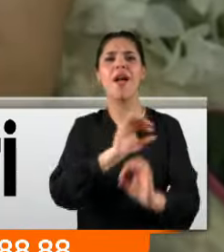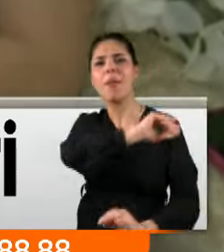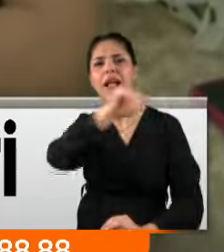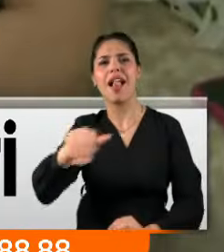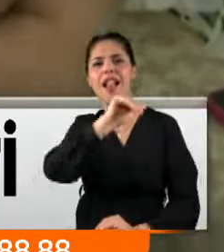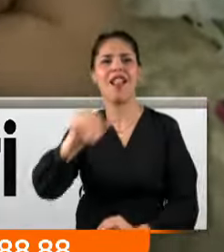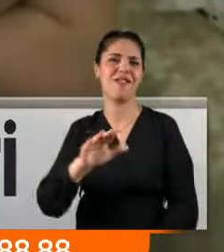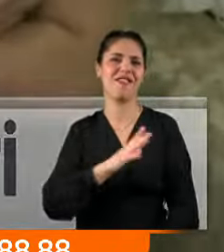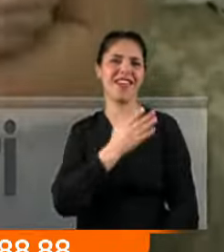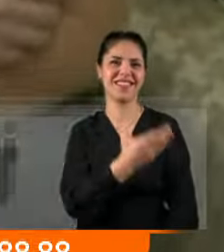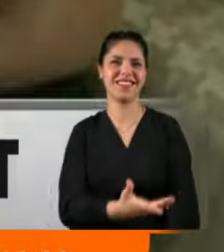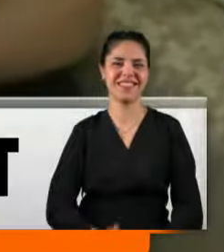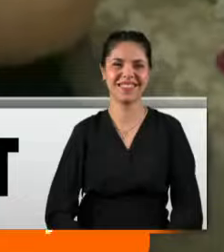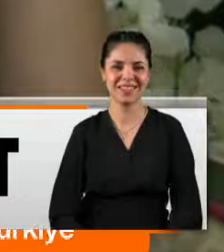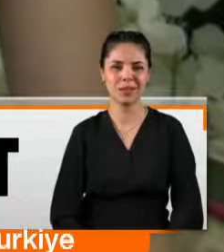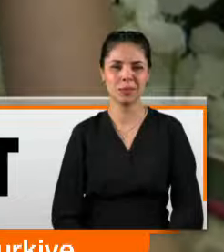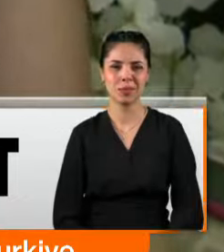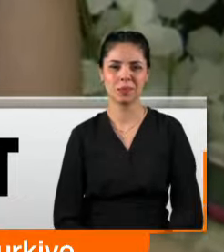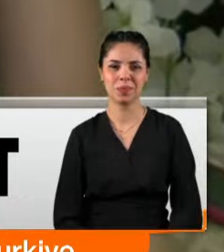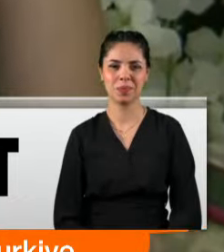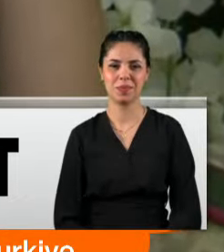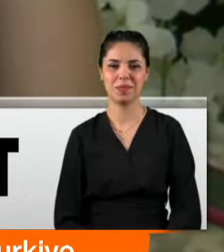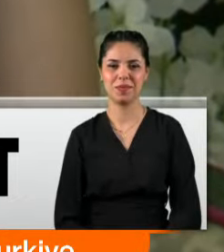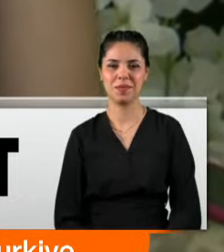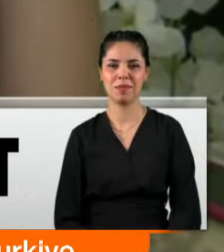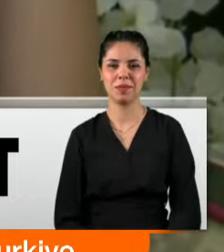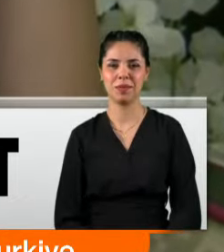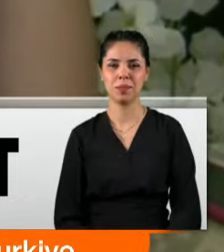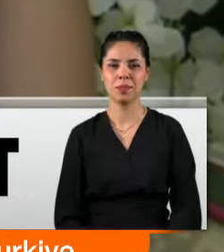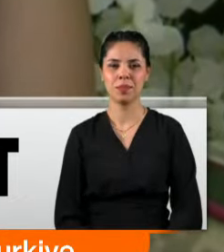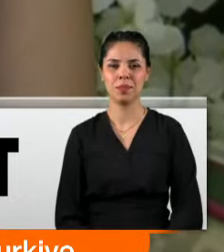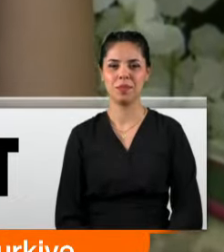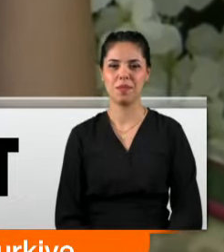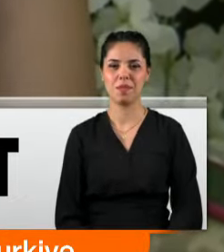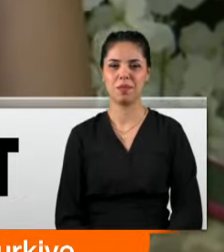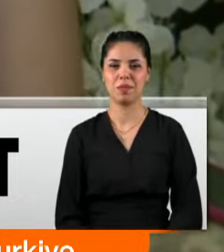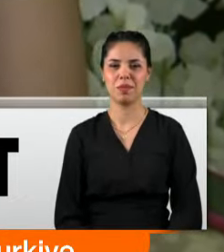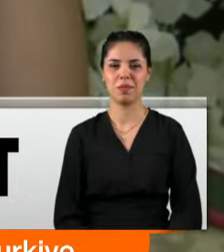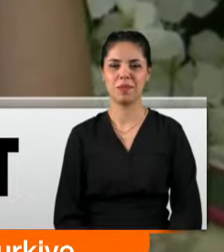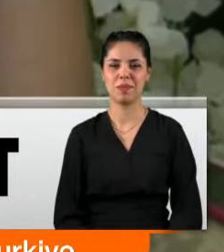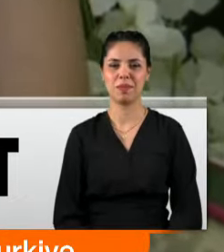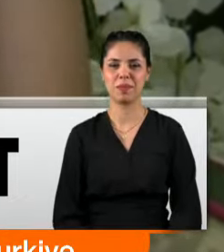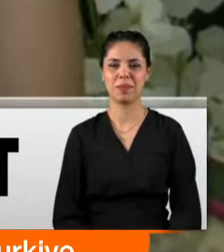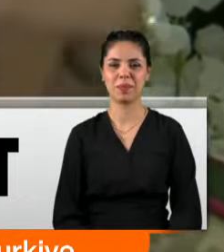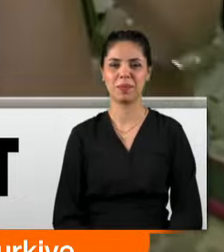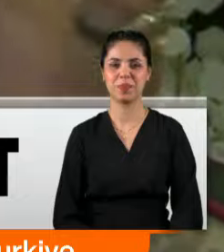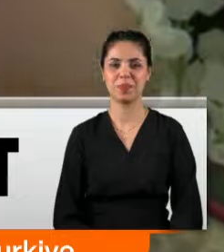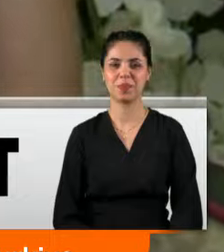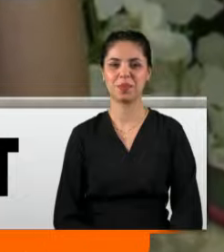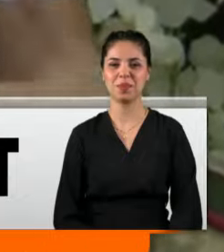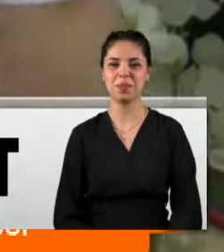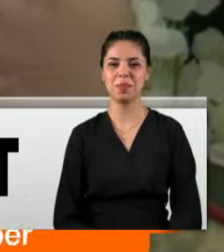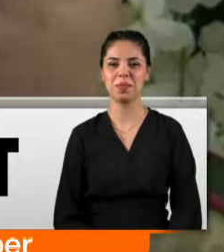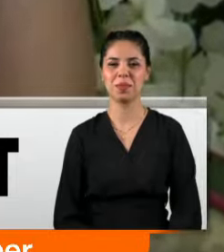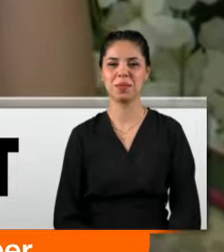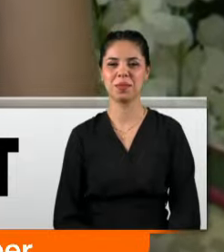diyorsun Ece'yi? Ha Ece! Onu tribünde görmek çok güzel. Ben de çok. O da çok heyecanlanıyor. Onu heyecanlı